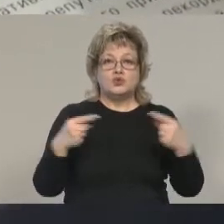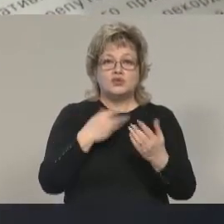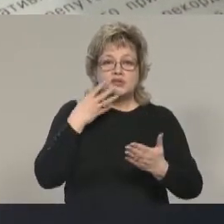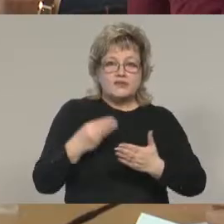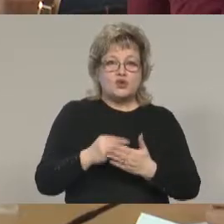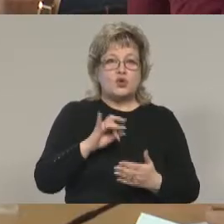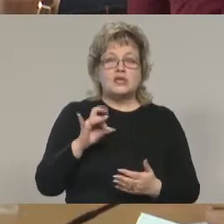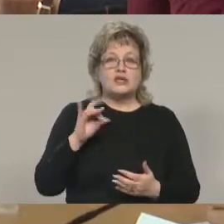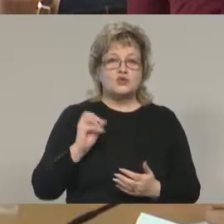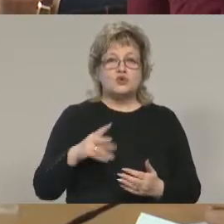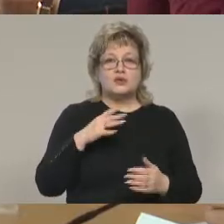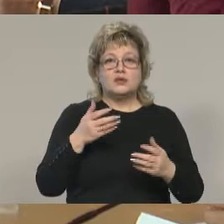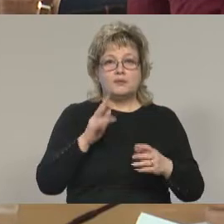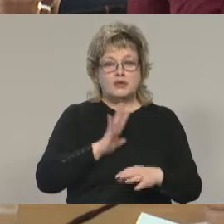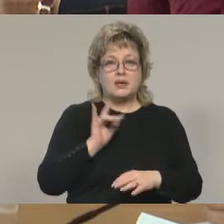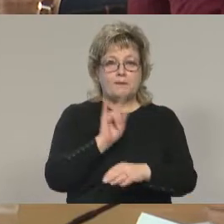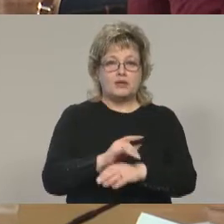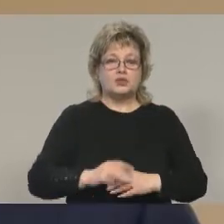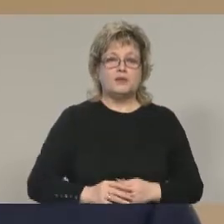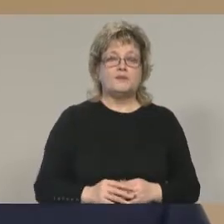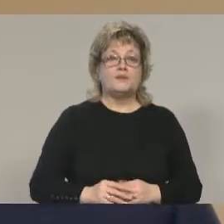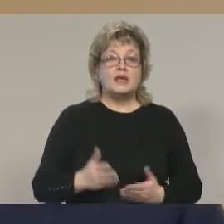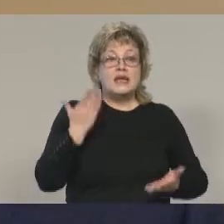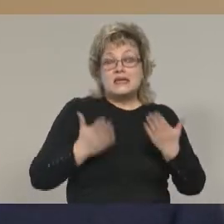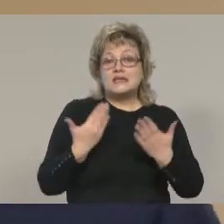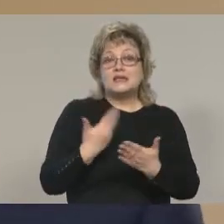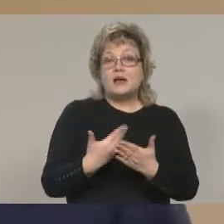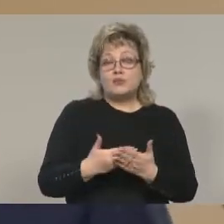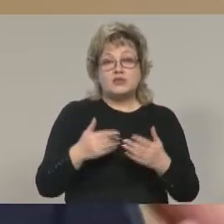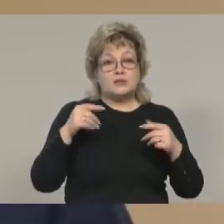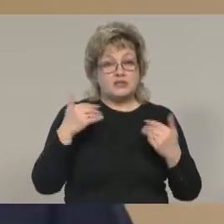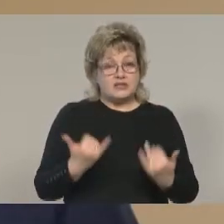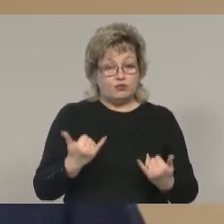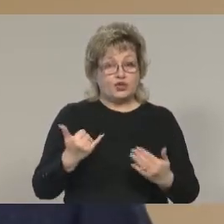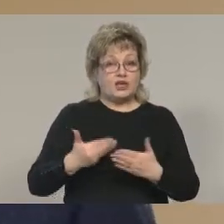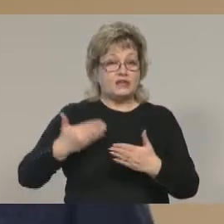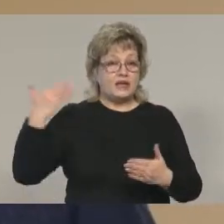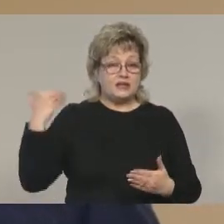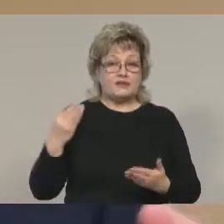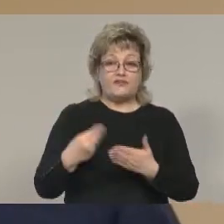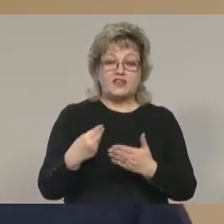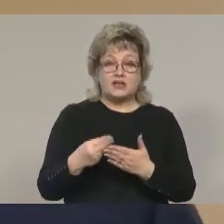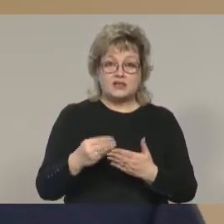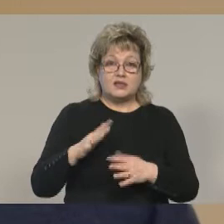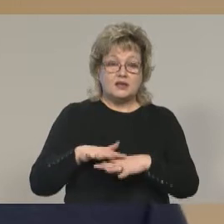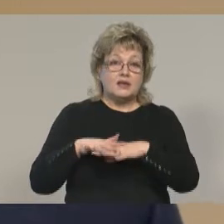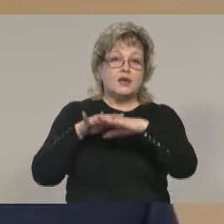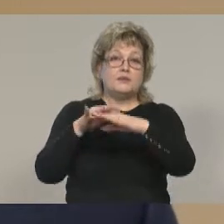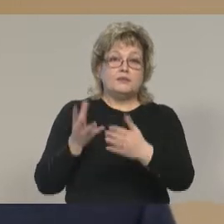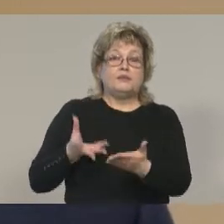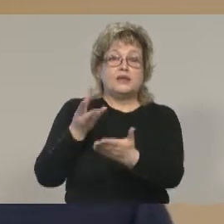не рискует быть обманутым. Если, допустим, сегодня и до этого финансы собирались напрямую от